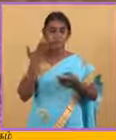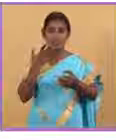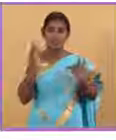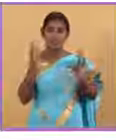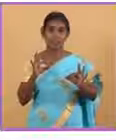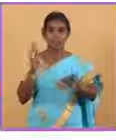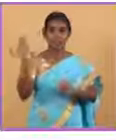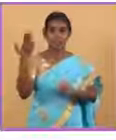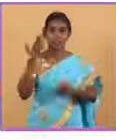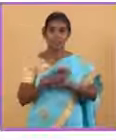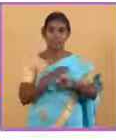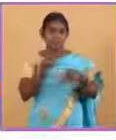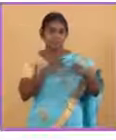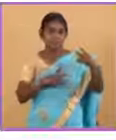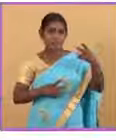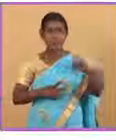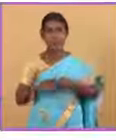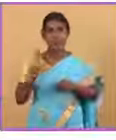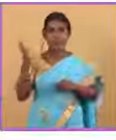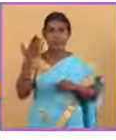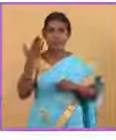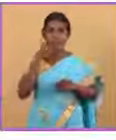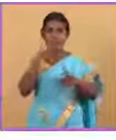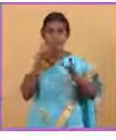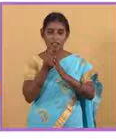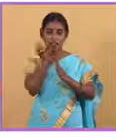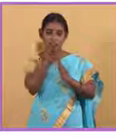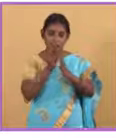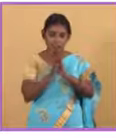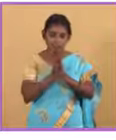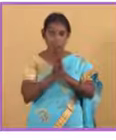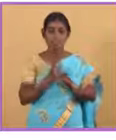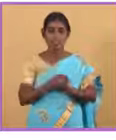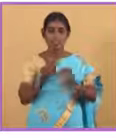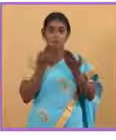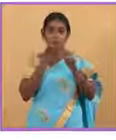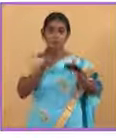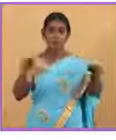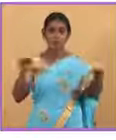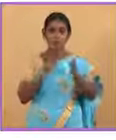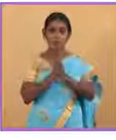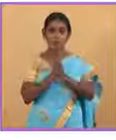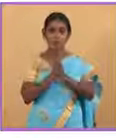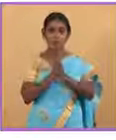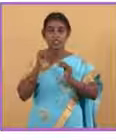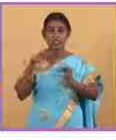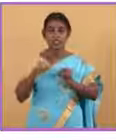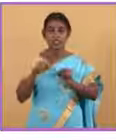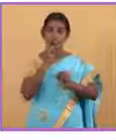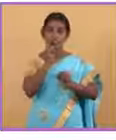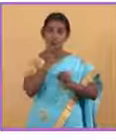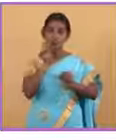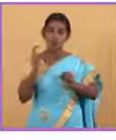இயற்றமிழே என என் தமிழ் அன்னையை வாழ்த்தி வணங்குகிறேன். வணக்கம் மாணவ செல்வங்களே, இந்த சொற்பூங்கா